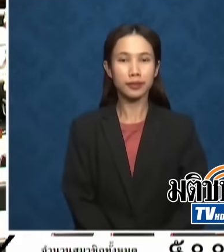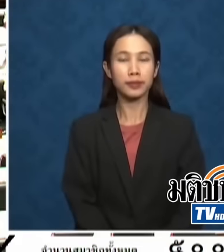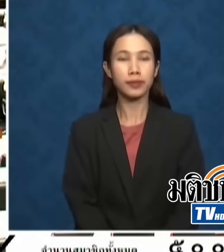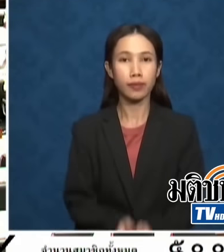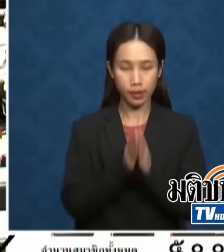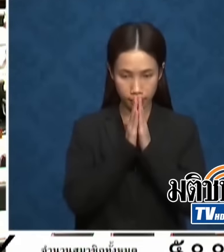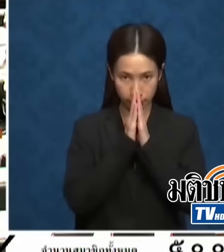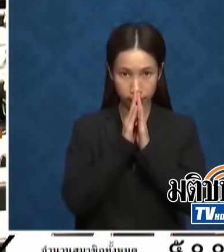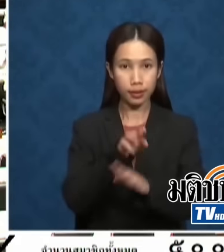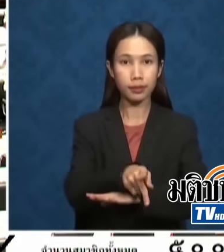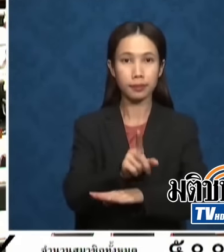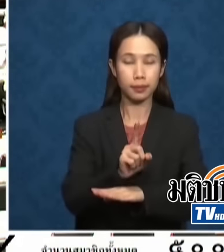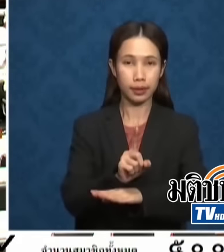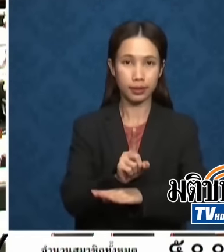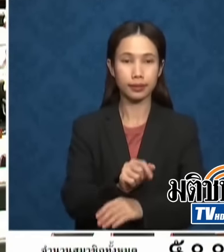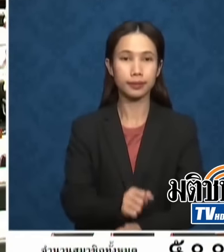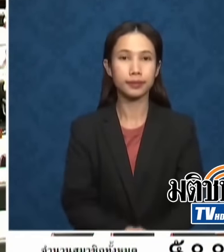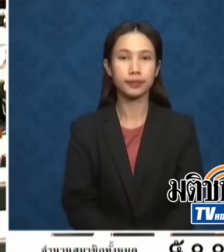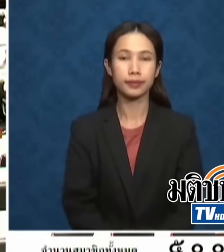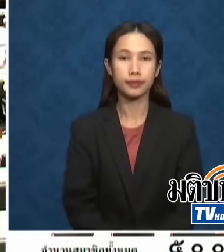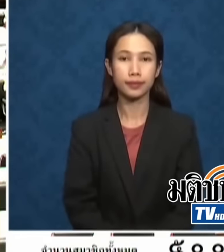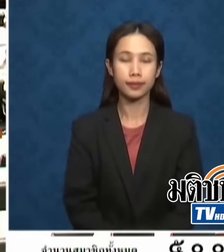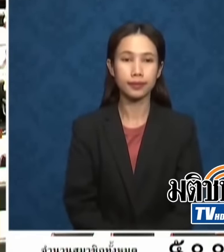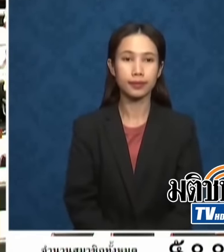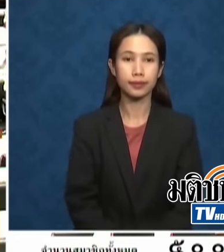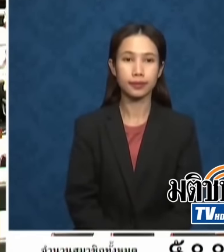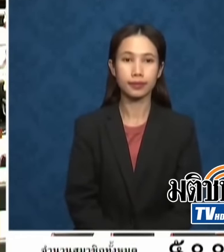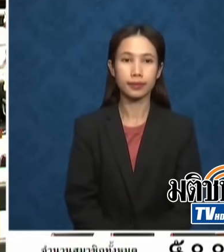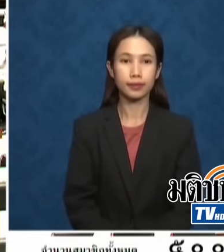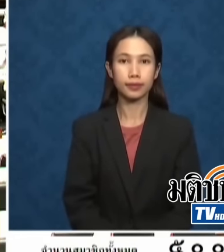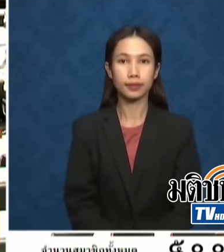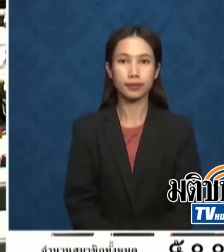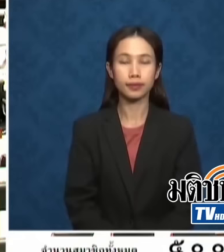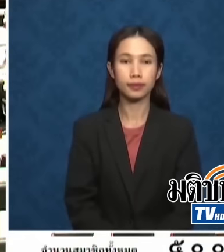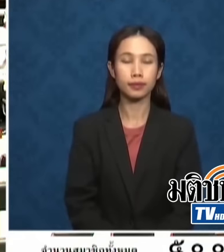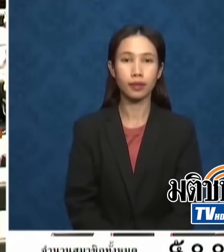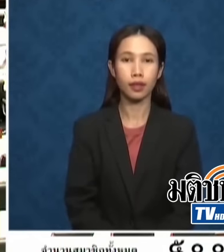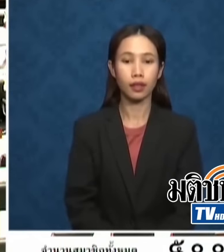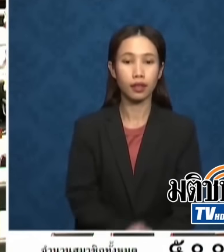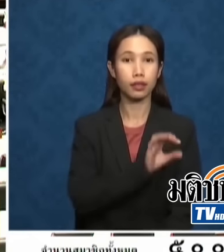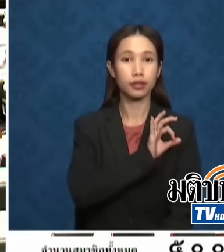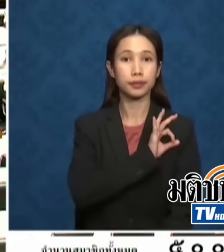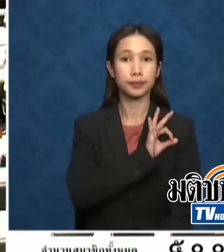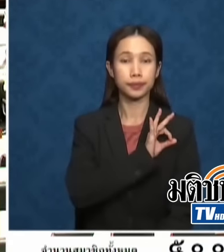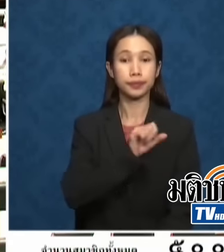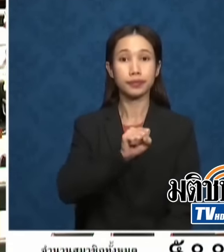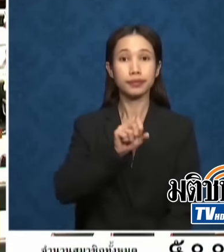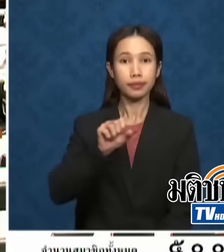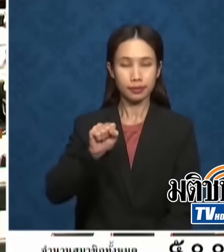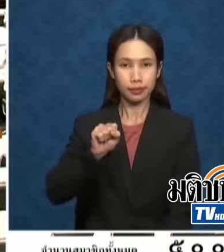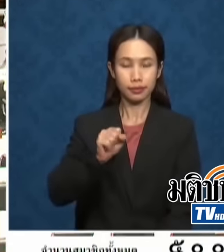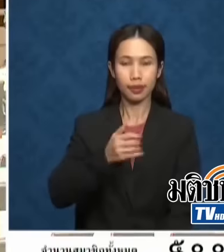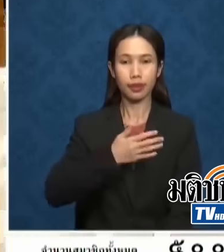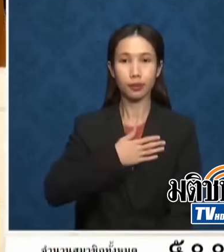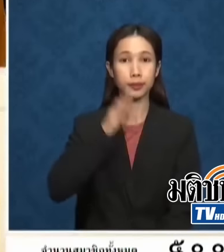ราบเรียนท่านประธานสภาผู้แทนราษฎรที่เคารพและท่านสมาชิกผู้ทรงเกียรติก